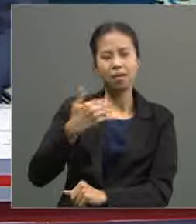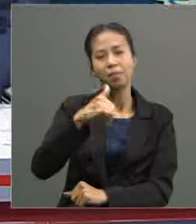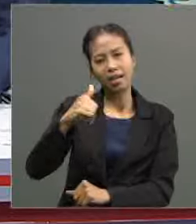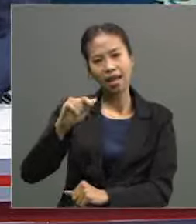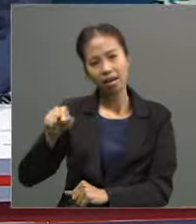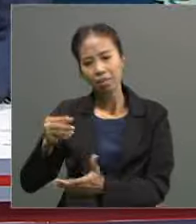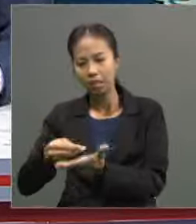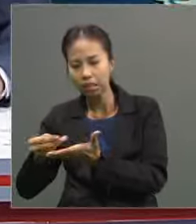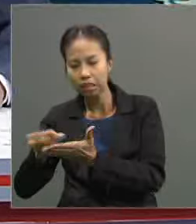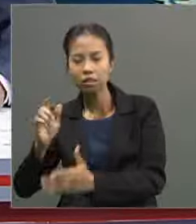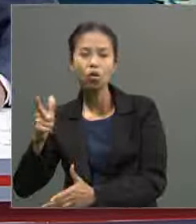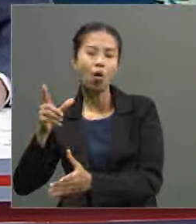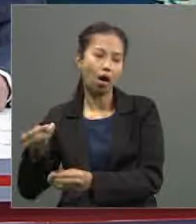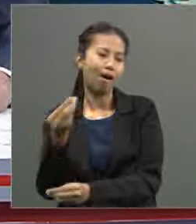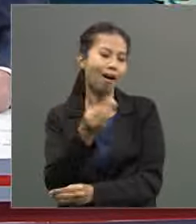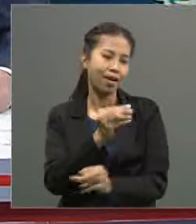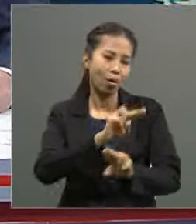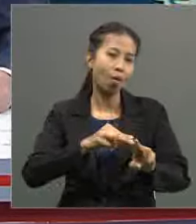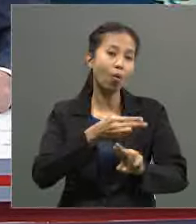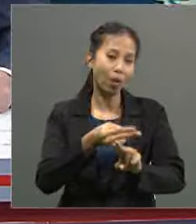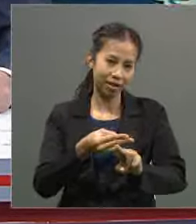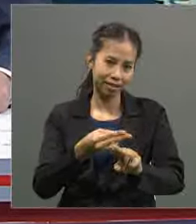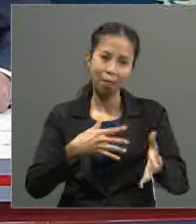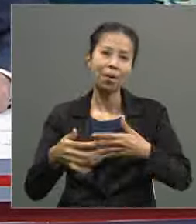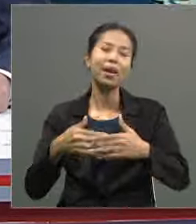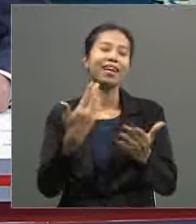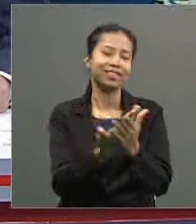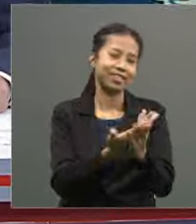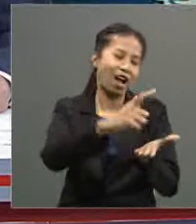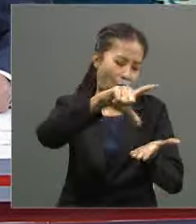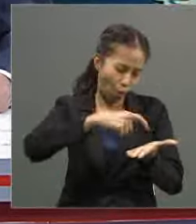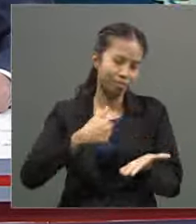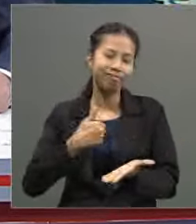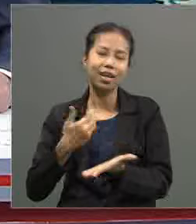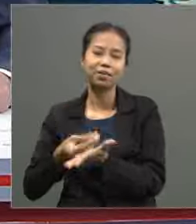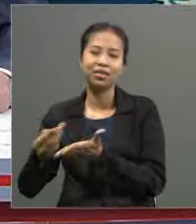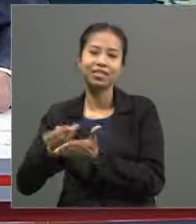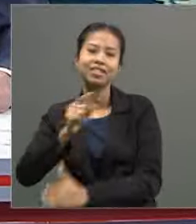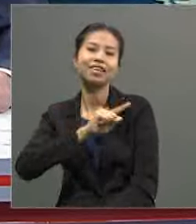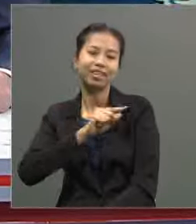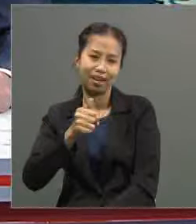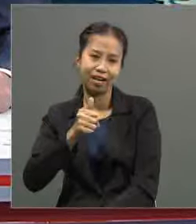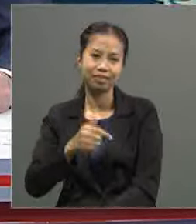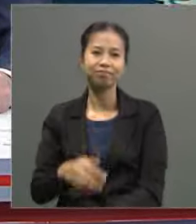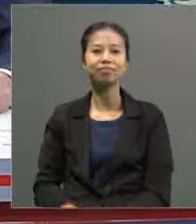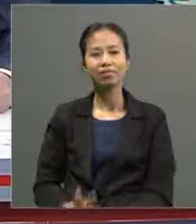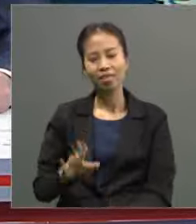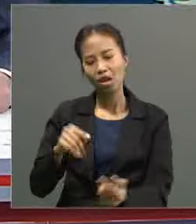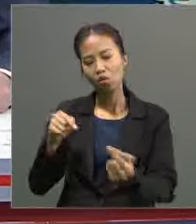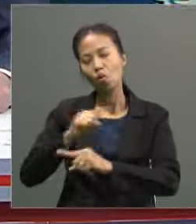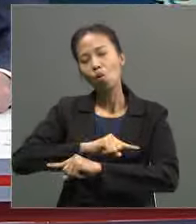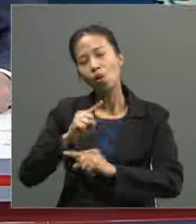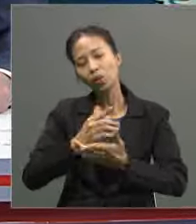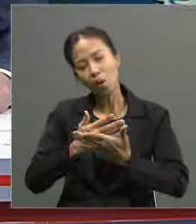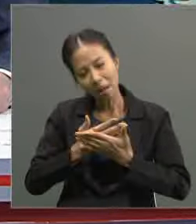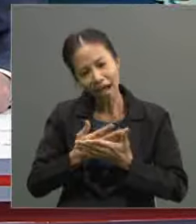ทองอะไรอย่างงี้ทางที่ดีอ่ะโอนตังค์มาก็ได้เดี๋ยวไปซื้อเองในช่วงของเทศกาลตจีนหรือว่าเทศกาลแห่งความรักอะไแบบนี้ทุกเทศกาล